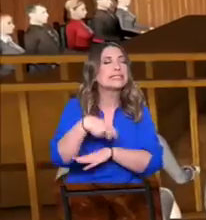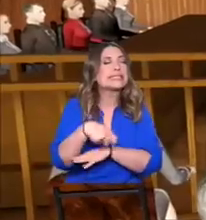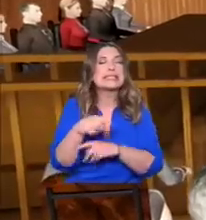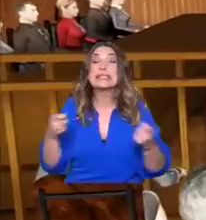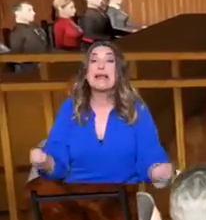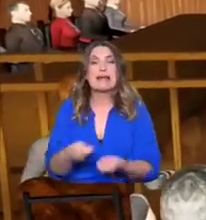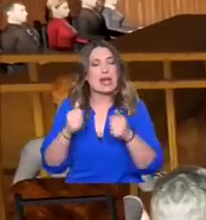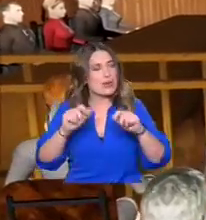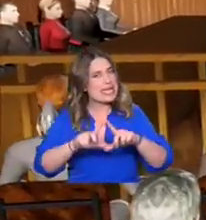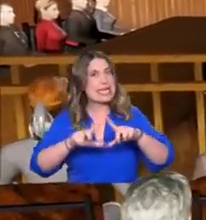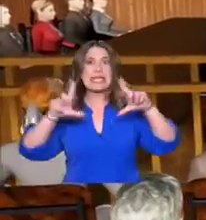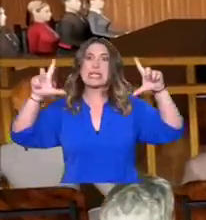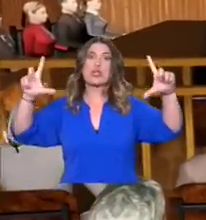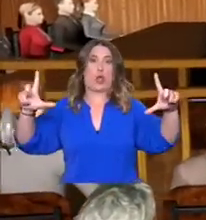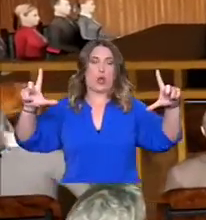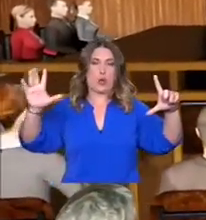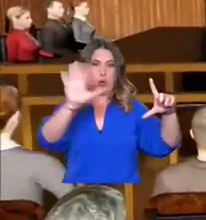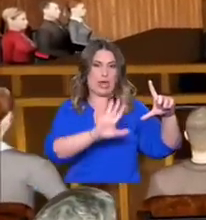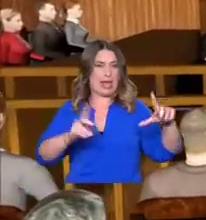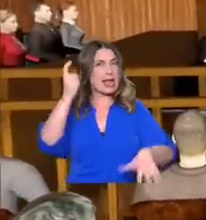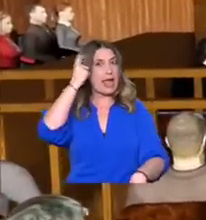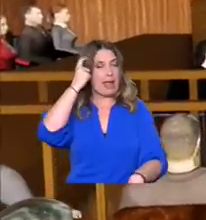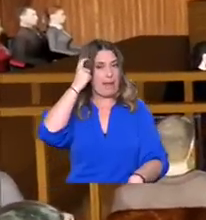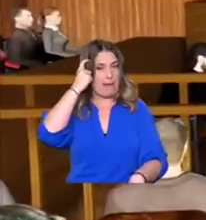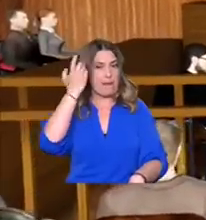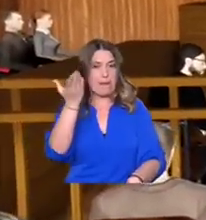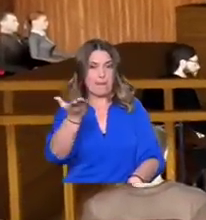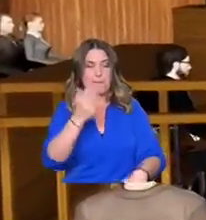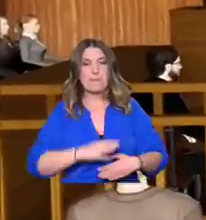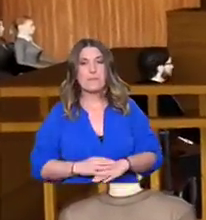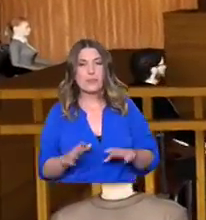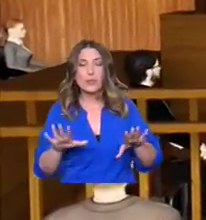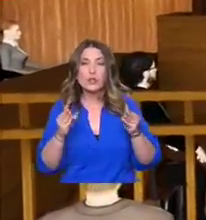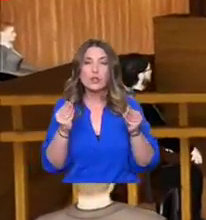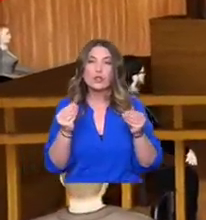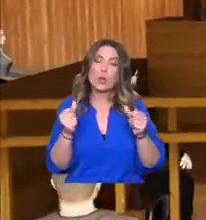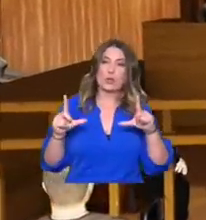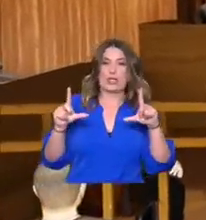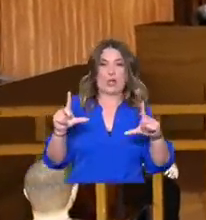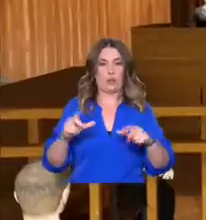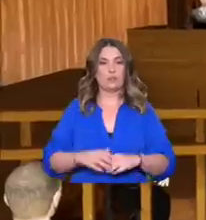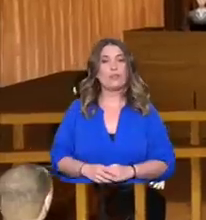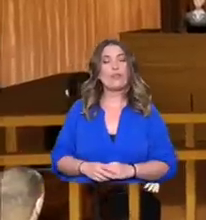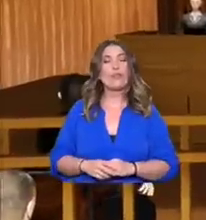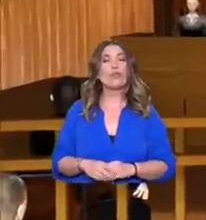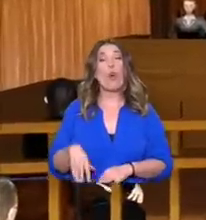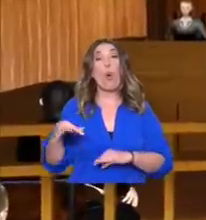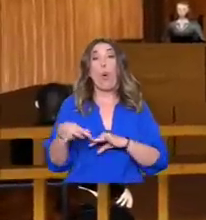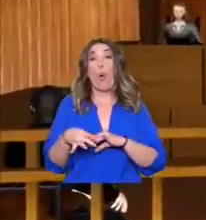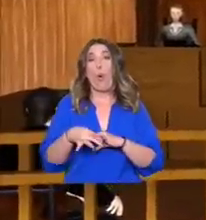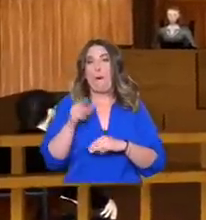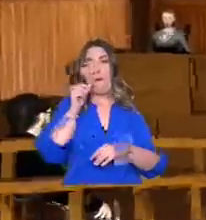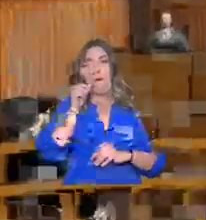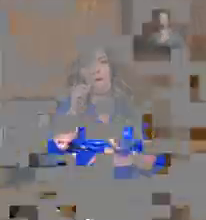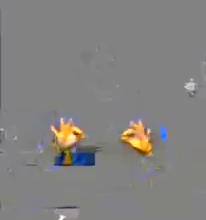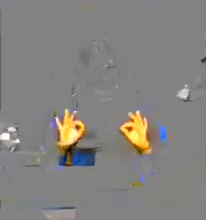όλα, και σήμερα βρίσκεται στην αίθουσα, βρισκόταν γιατί η συνεδρίαση ολοκληρώθηκε, ο Μάνος Δασκαλάκης. Εμφανίστηκε περιβόλη ακριβώς που